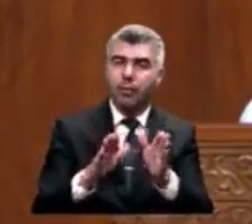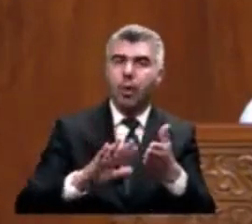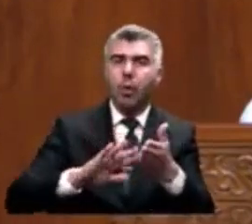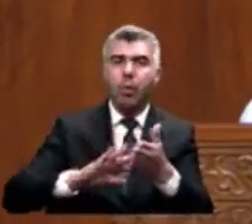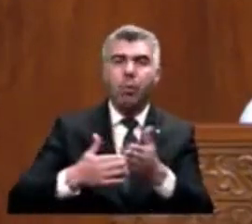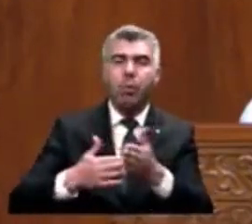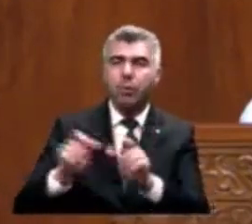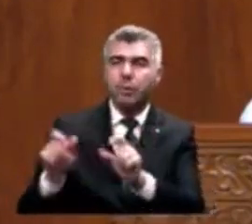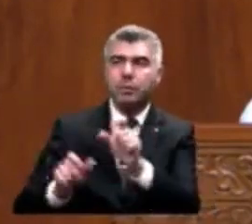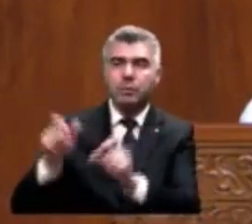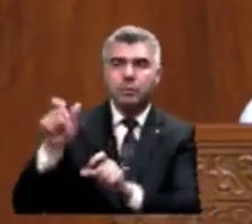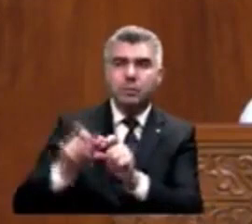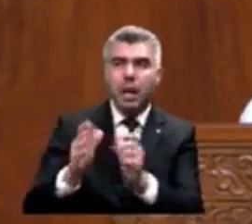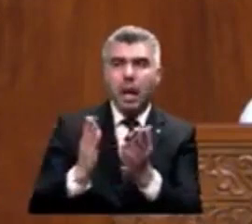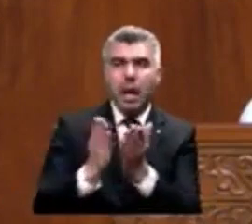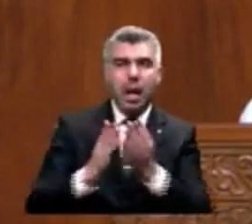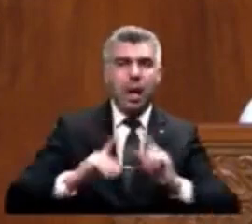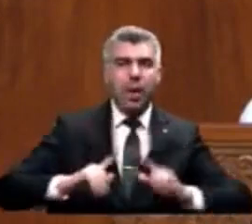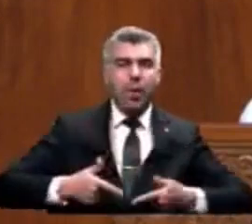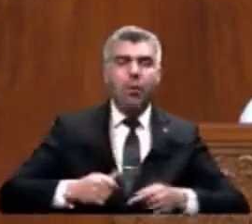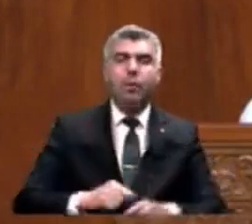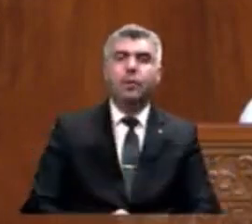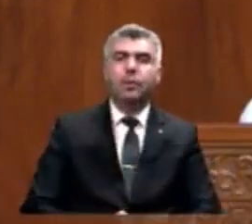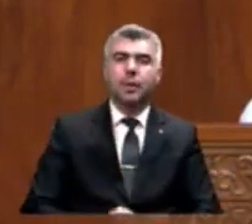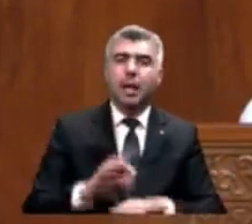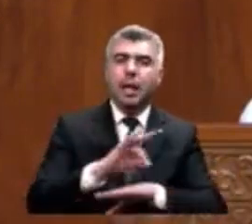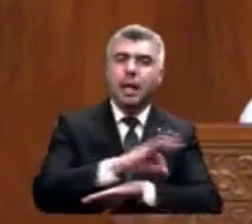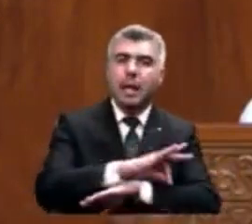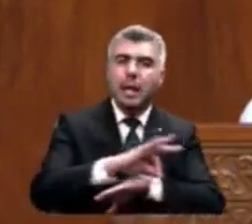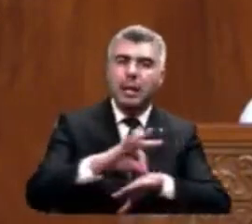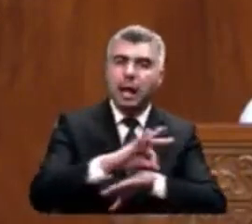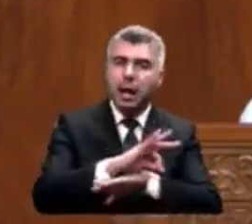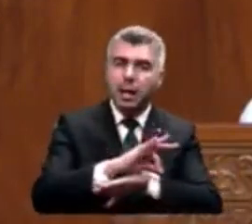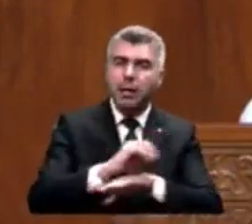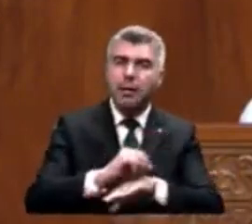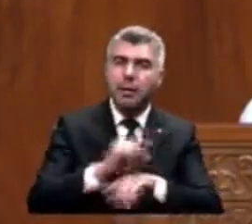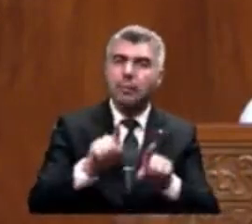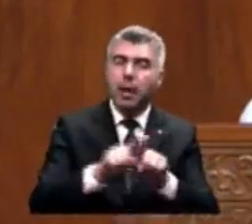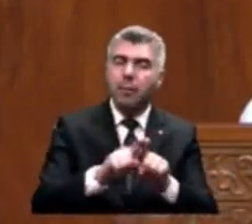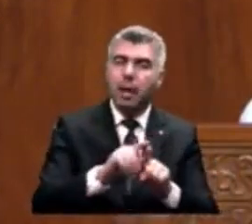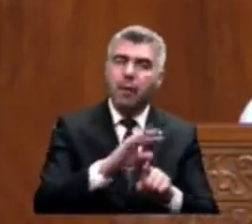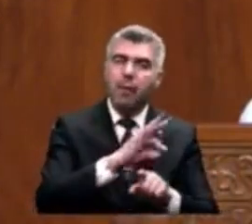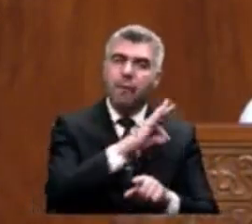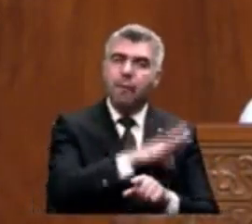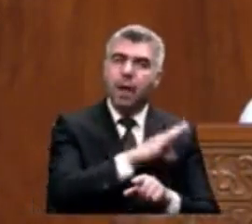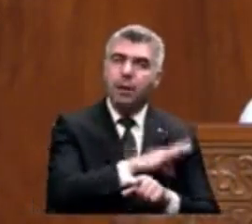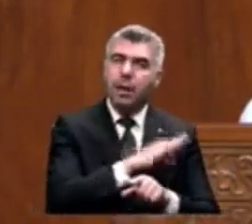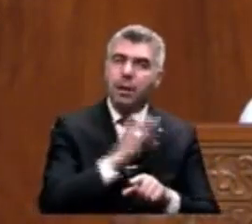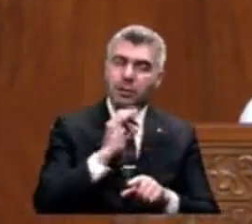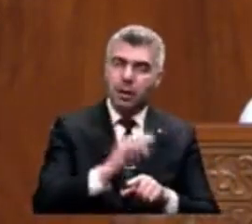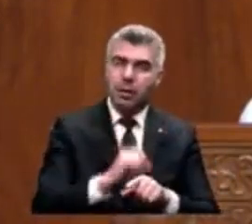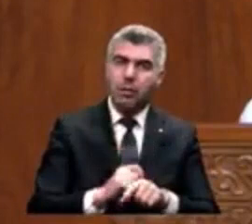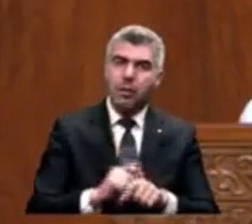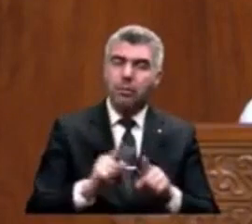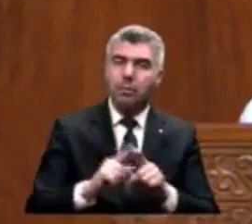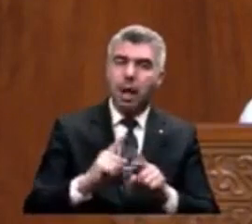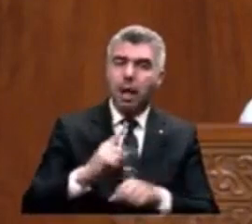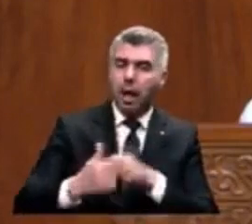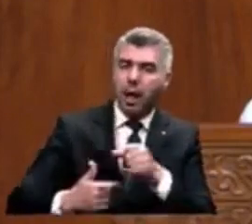كافة الأطر التربوية والإدارية للاستفادة من تحفيز